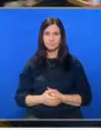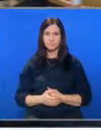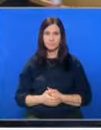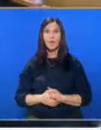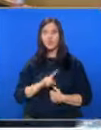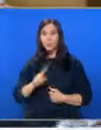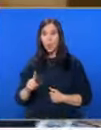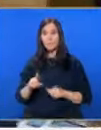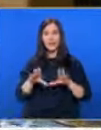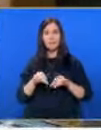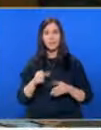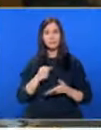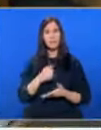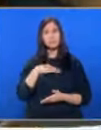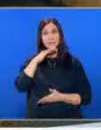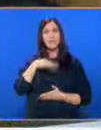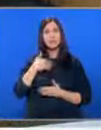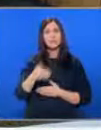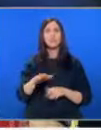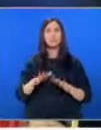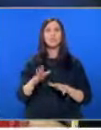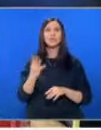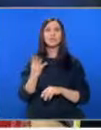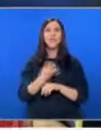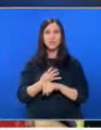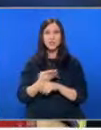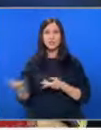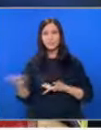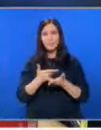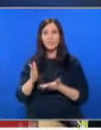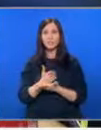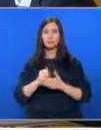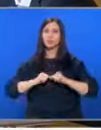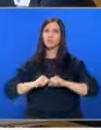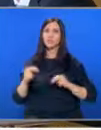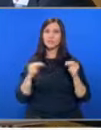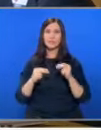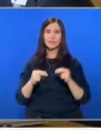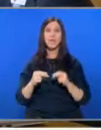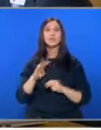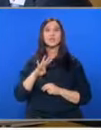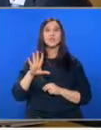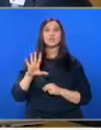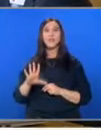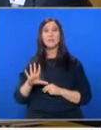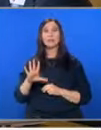До приемането на бюджета се стигна след почти 4 часов дебат между общинските съветници. 45 гласа